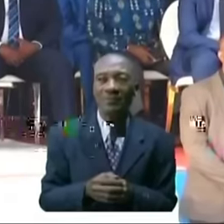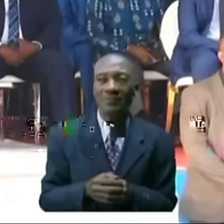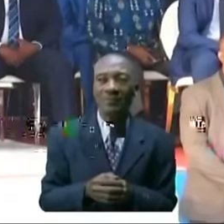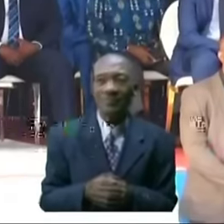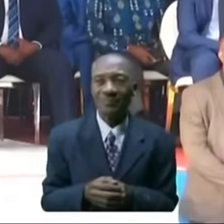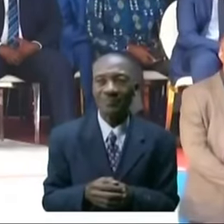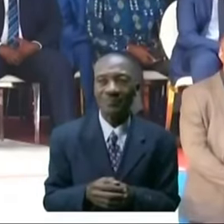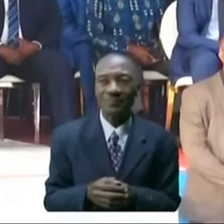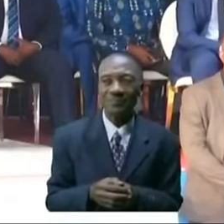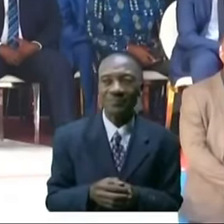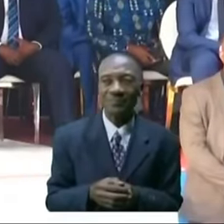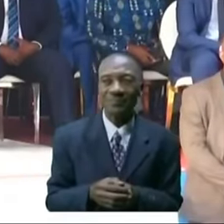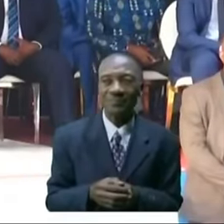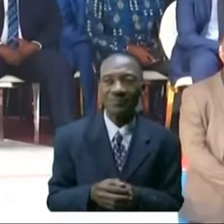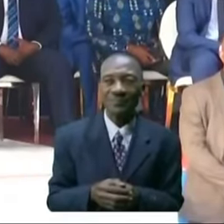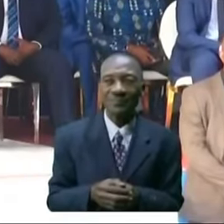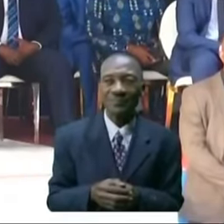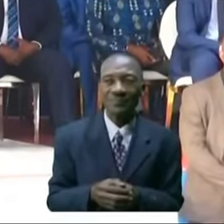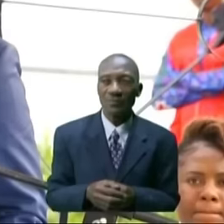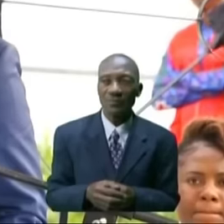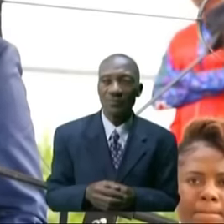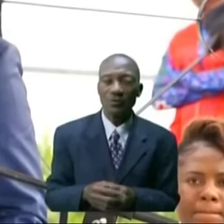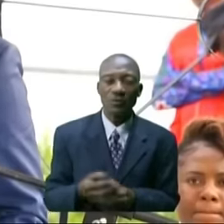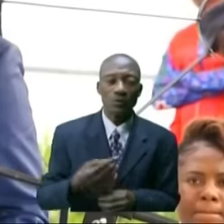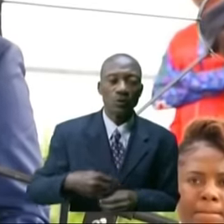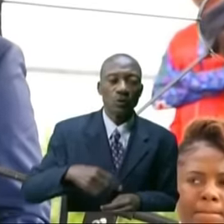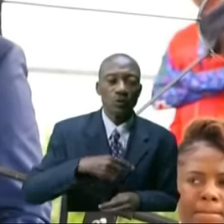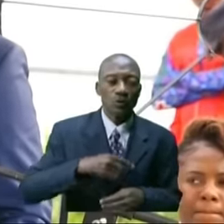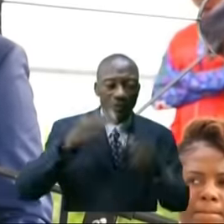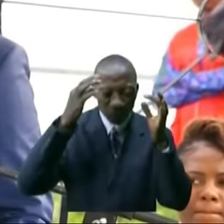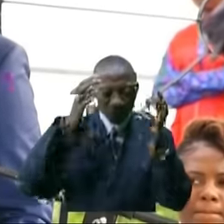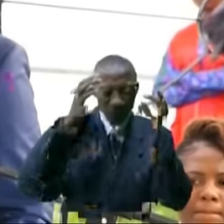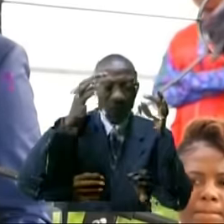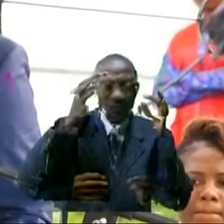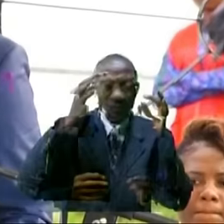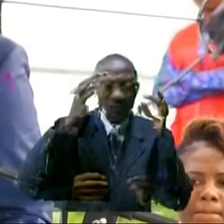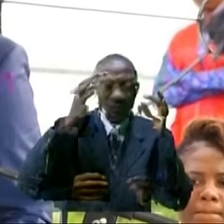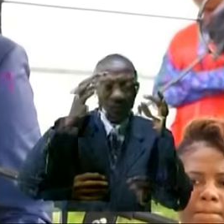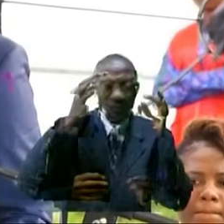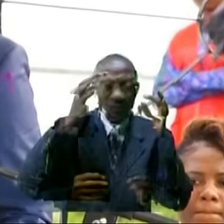Cible à toutes les bourses. Nous allons faire un centre universitaire